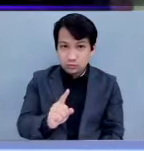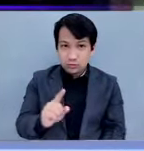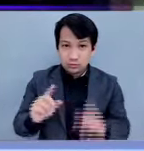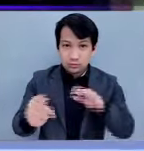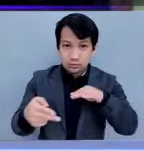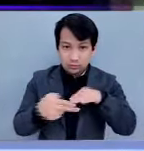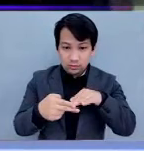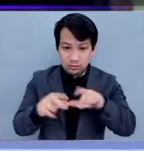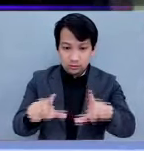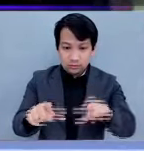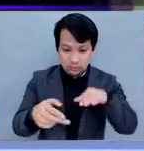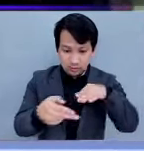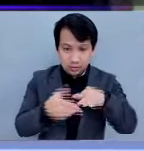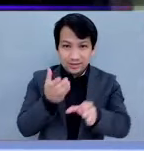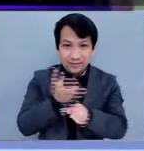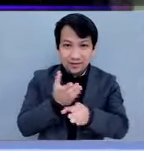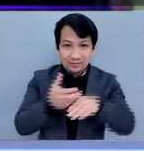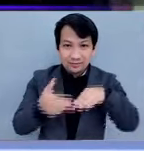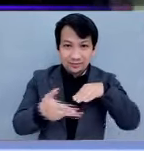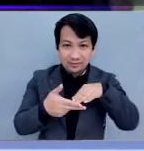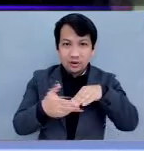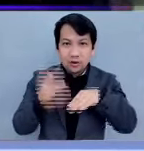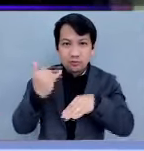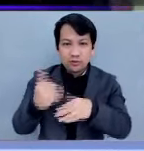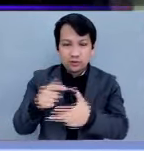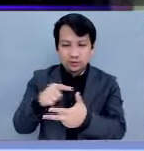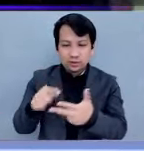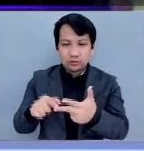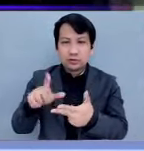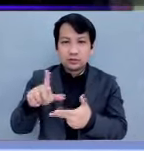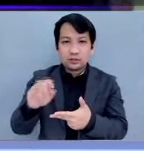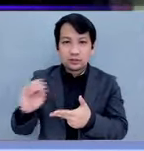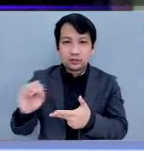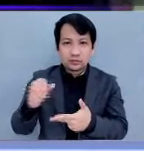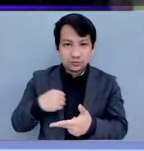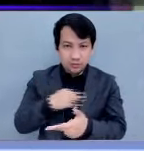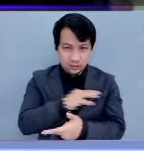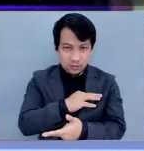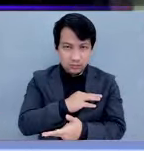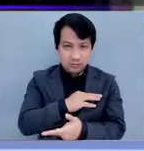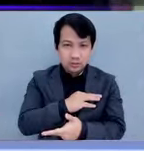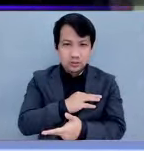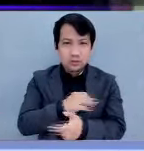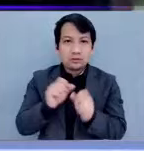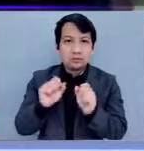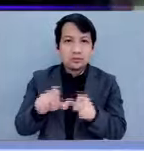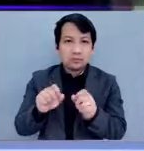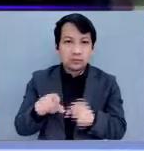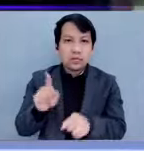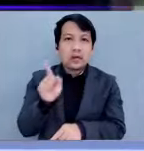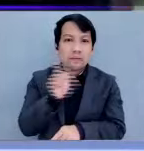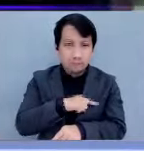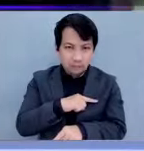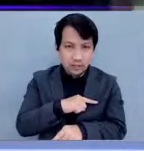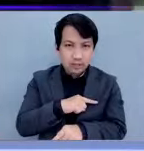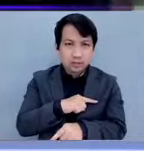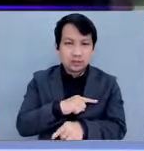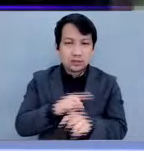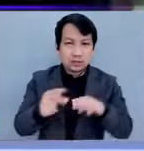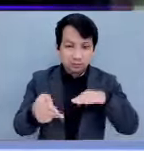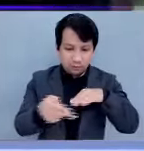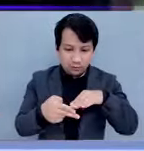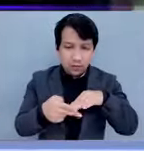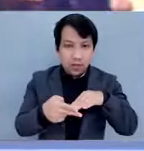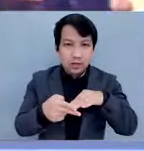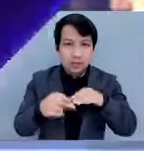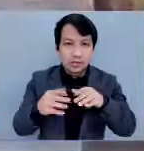plaka. Kasunod yan ang pagkakaaresto sa tatlong LTO employee na nagbebenta ng mga peking plaka. Nasa frontline ng balita niyan si